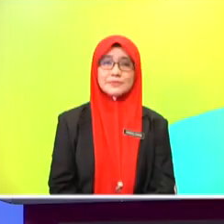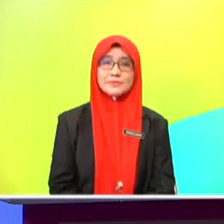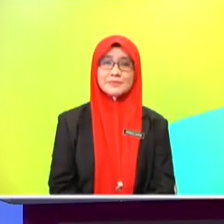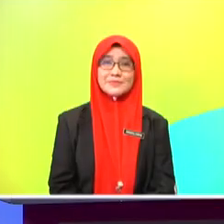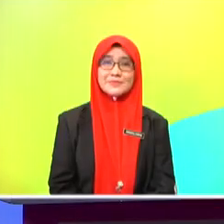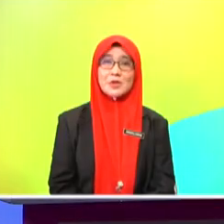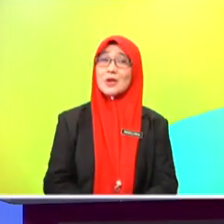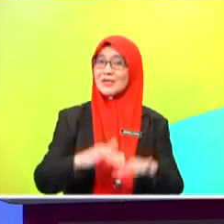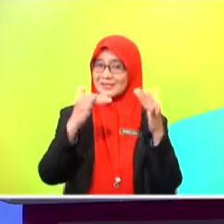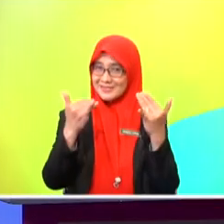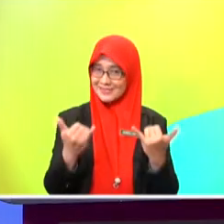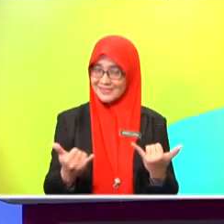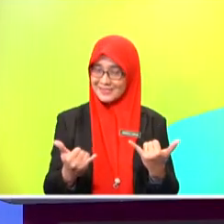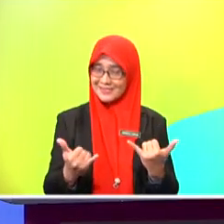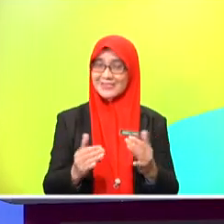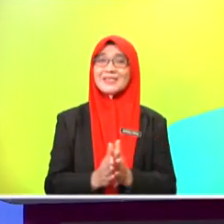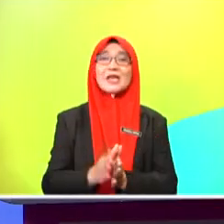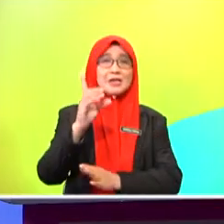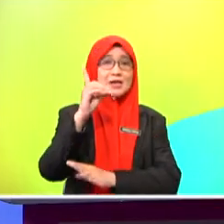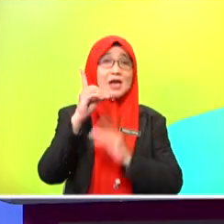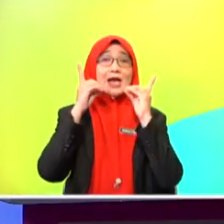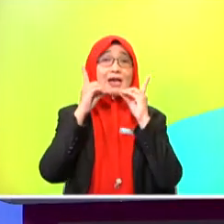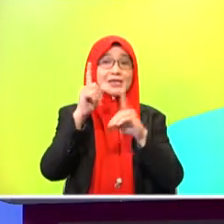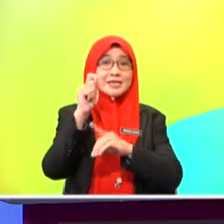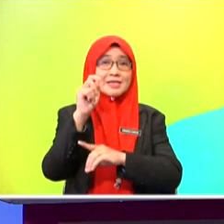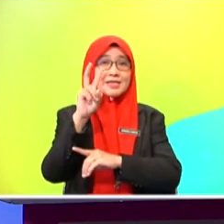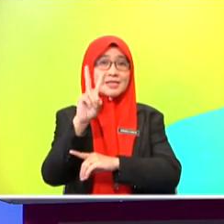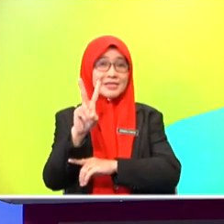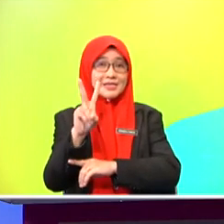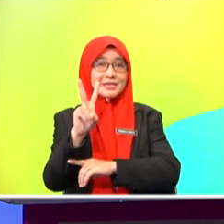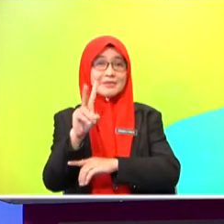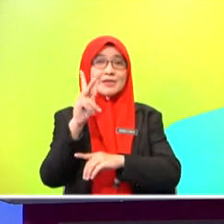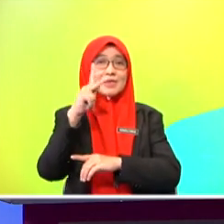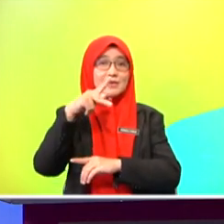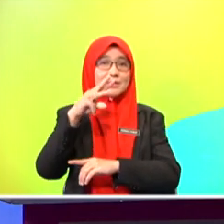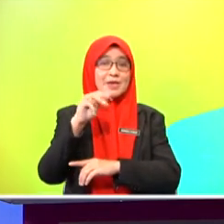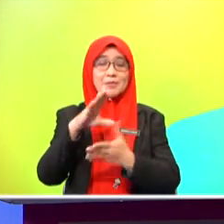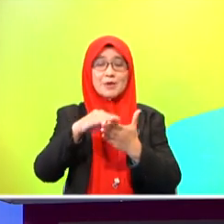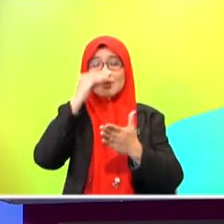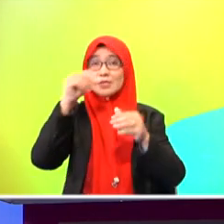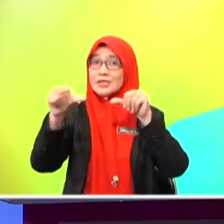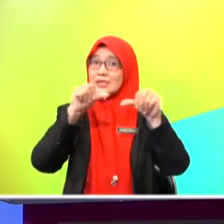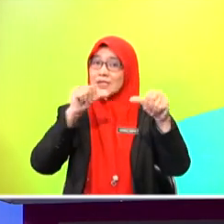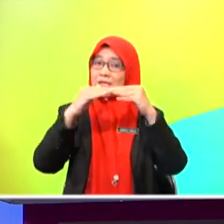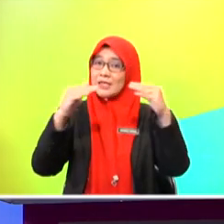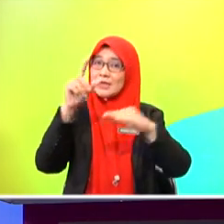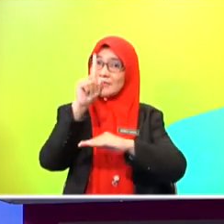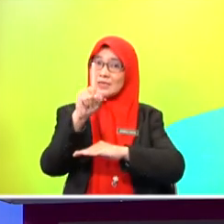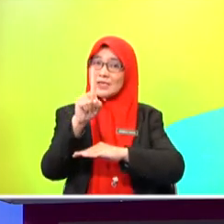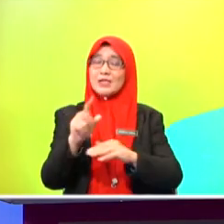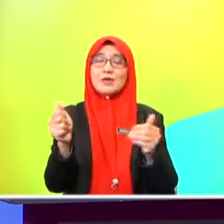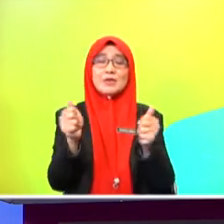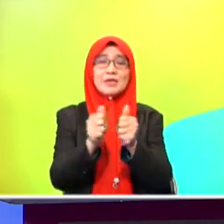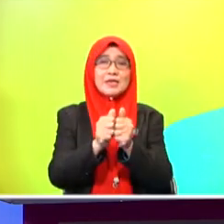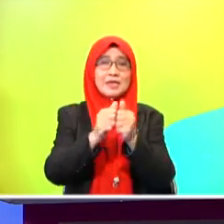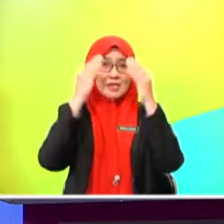Anda kembali bersama Ria dalam Didik TV KPM hari ini. Untuk slot tahap 1, kita nak belajar mata pelajaran sains. Dan Ria masih lagi bersama-sama dengan Cikgu Adha. Cikgu, kita